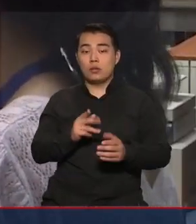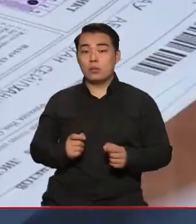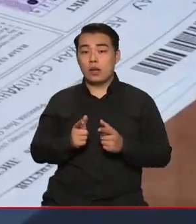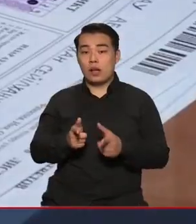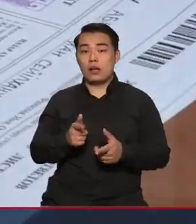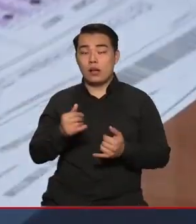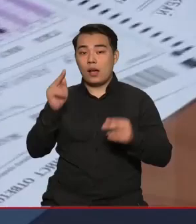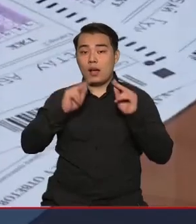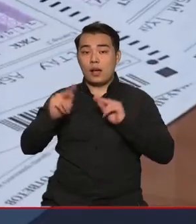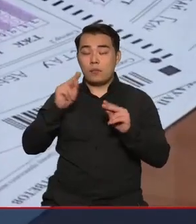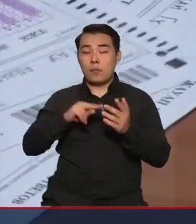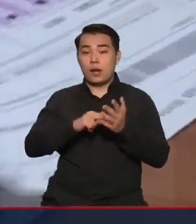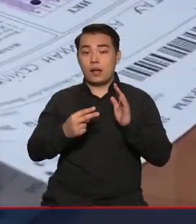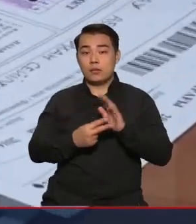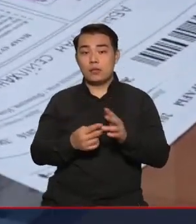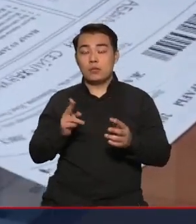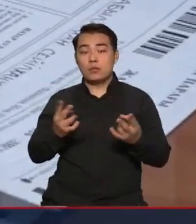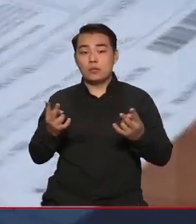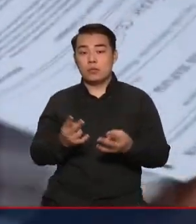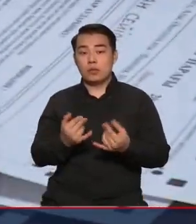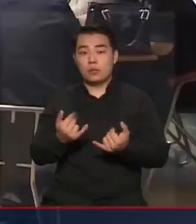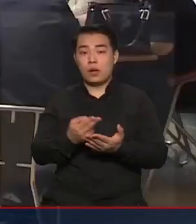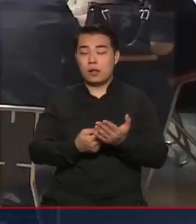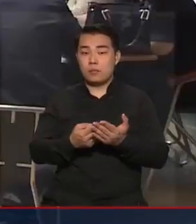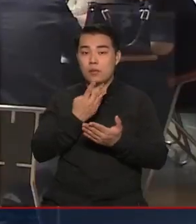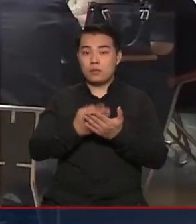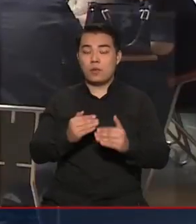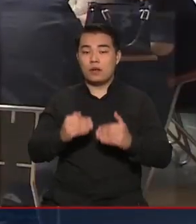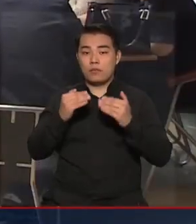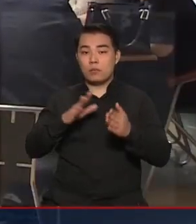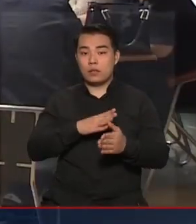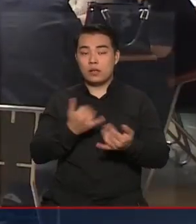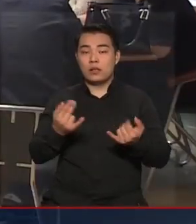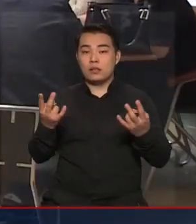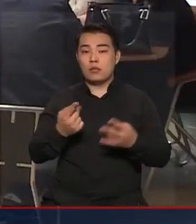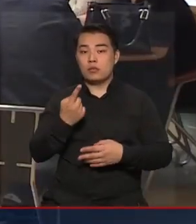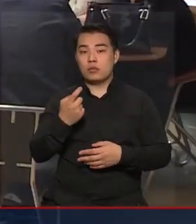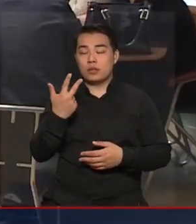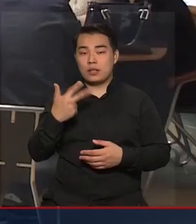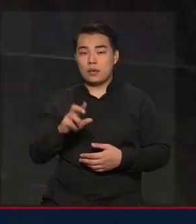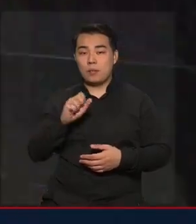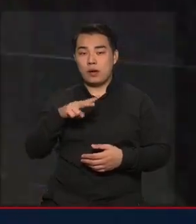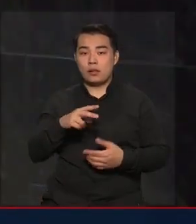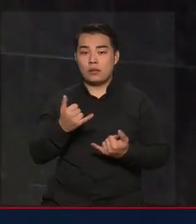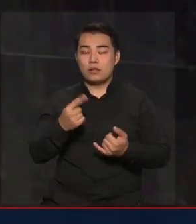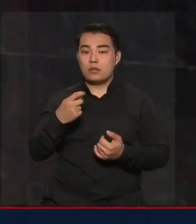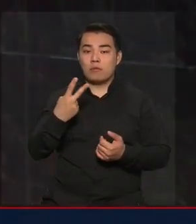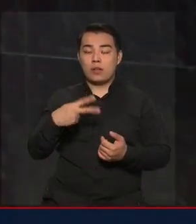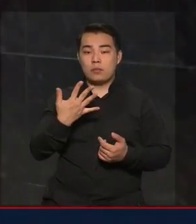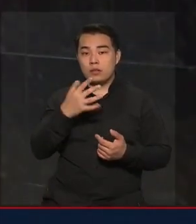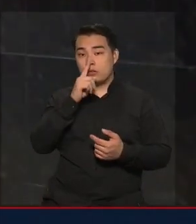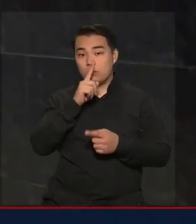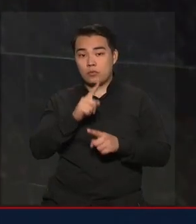группу образовательных программ, требующих творческой подготовки, повысили. Теперь необходимо набрать 130 баллов вместо